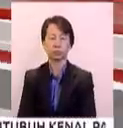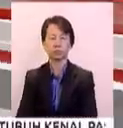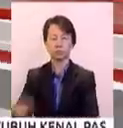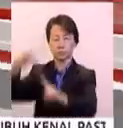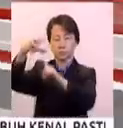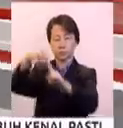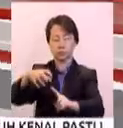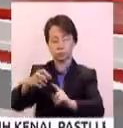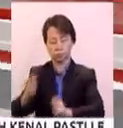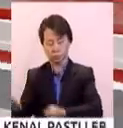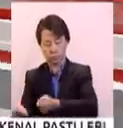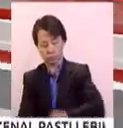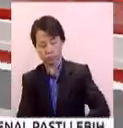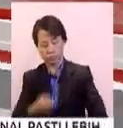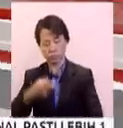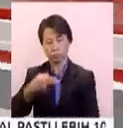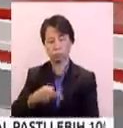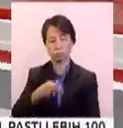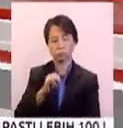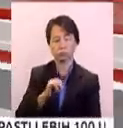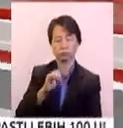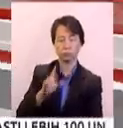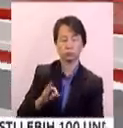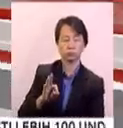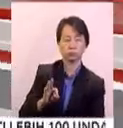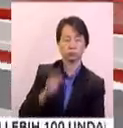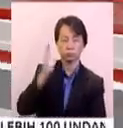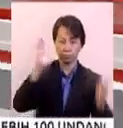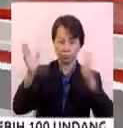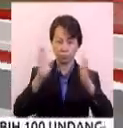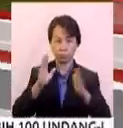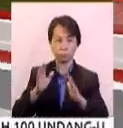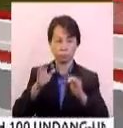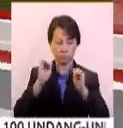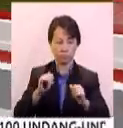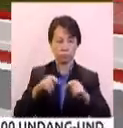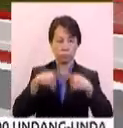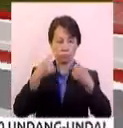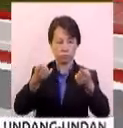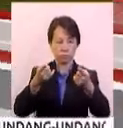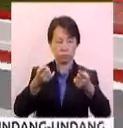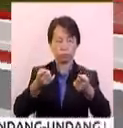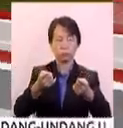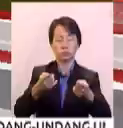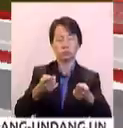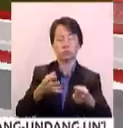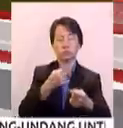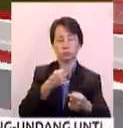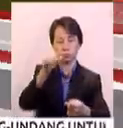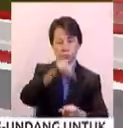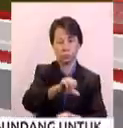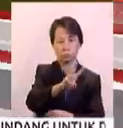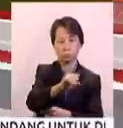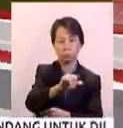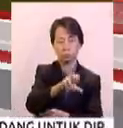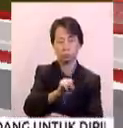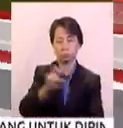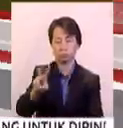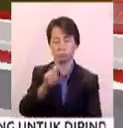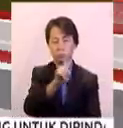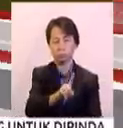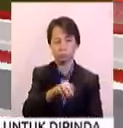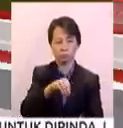Kejohanan hoki FIH Siri Akhir Lelaki 2019, Malaysia akhirnya layak ke peringkat 10 akhir selepas menewaskan Wales 2-1 pada aksi